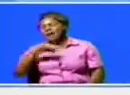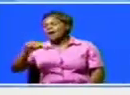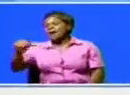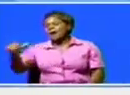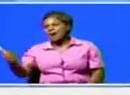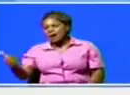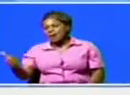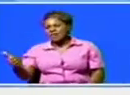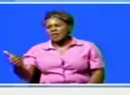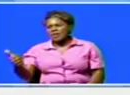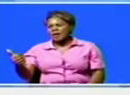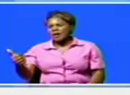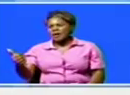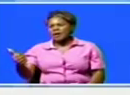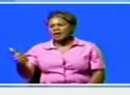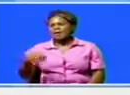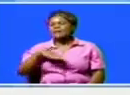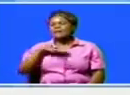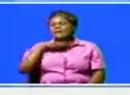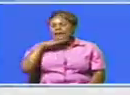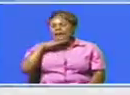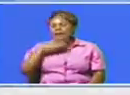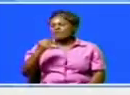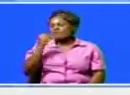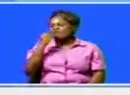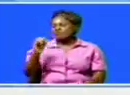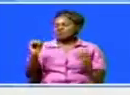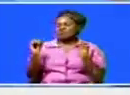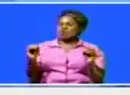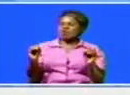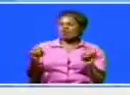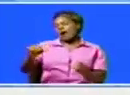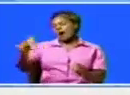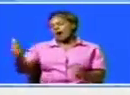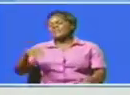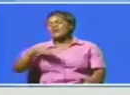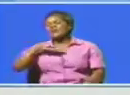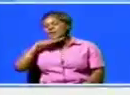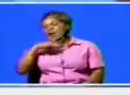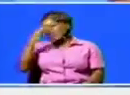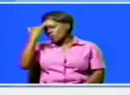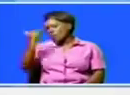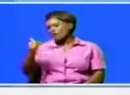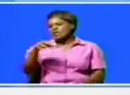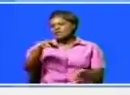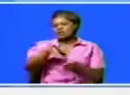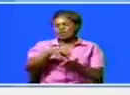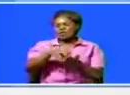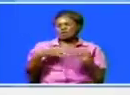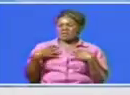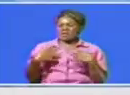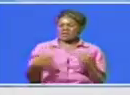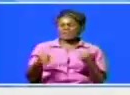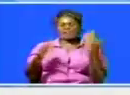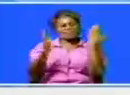wanakufa, wengine kutokana na ukosefu wa mlo. wengine watakufa kulingana na hali mbaya ya kiafya, juu